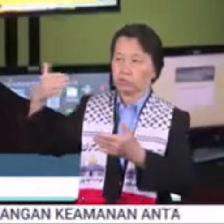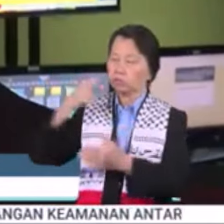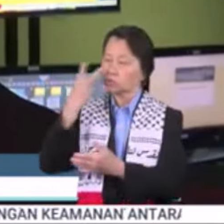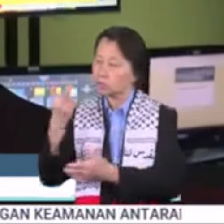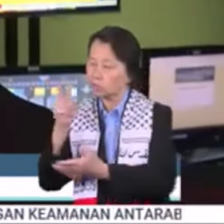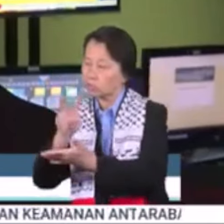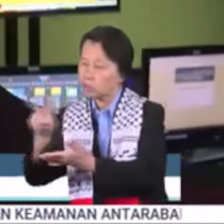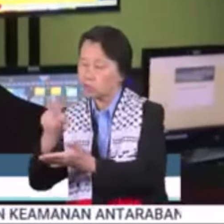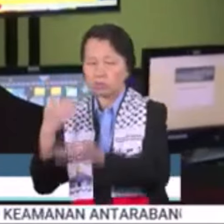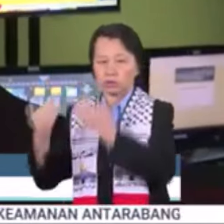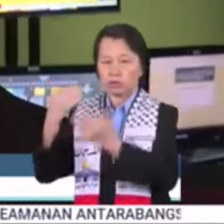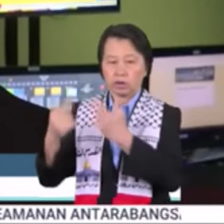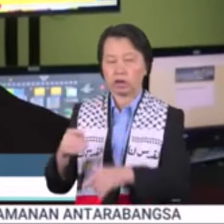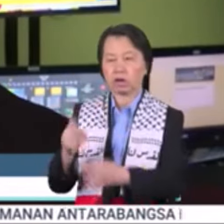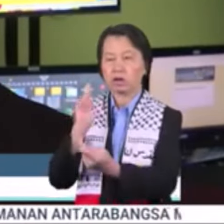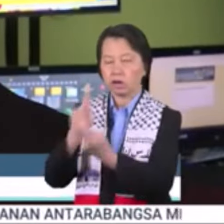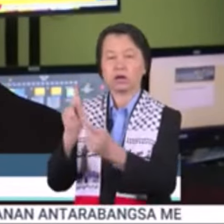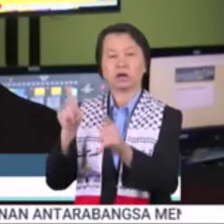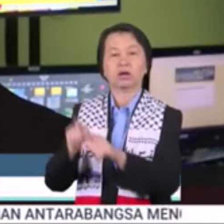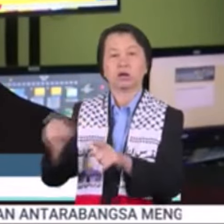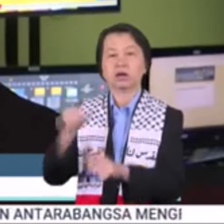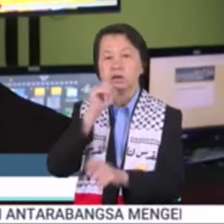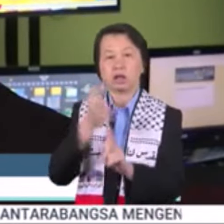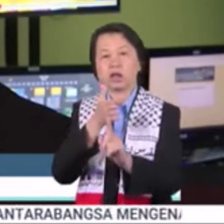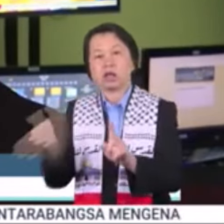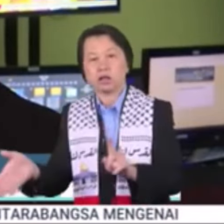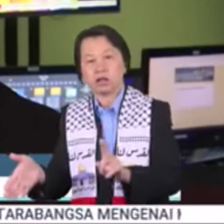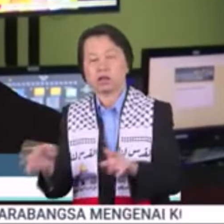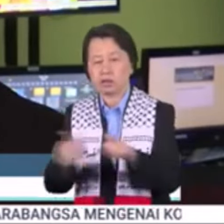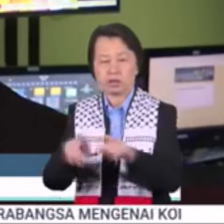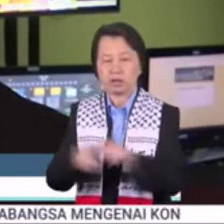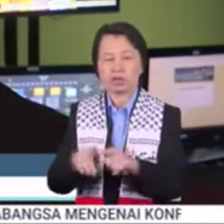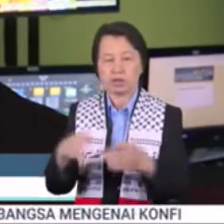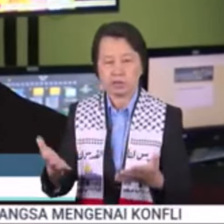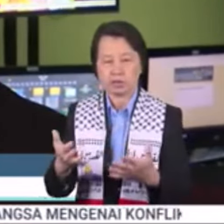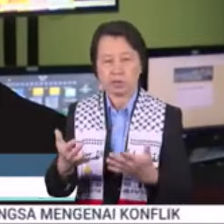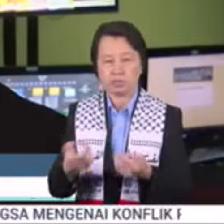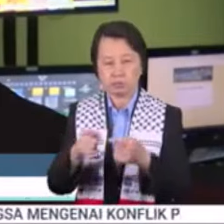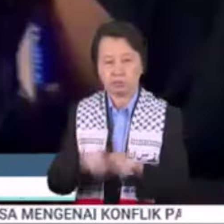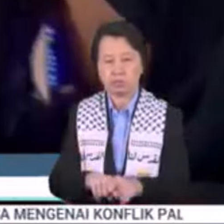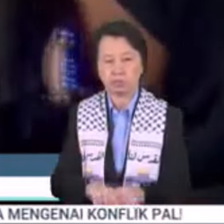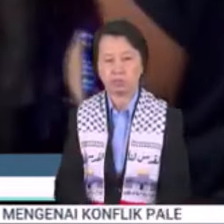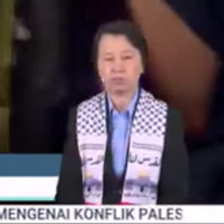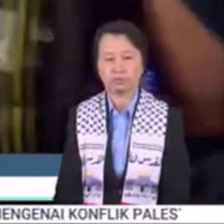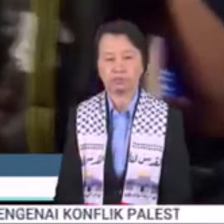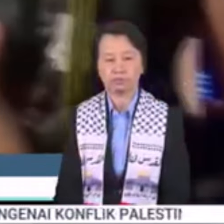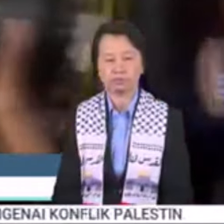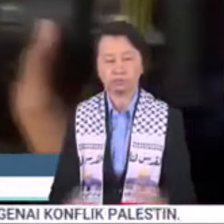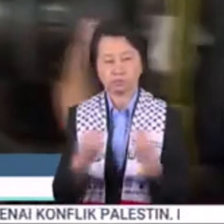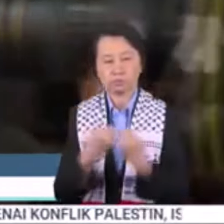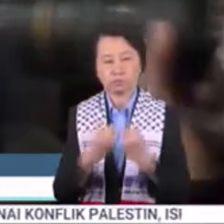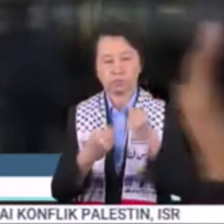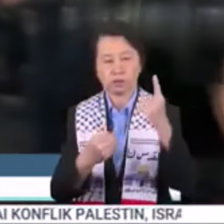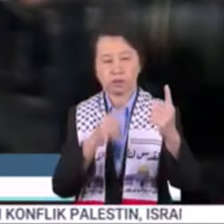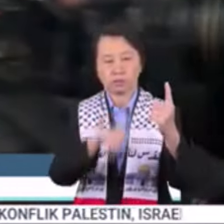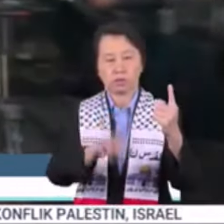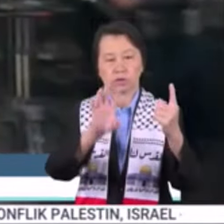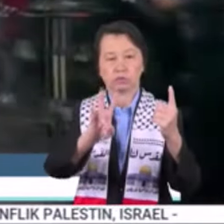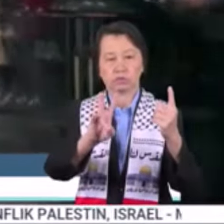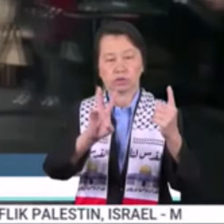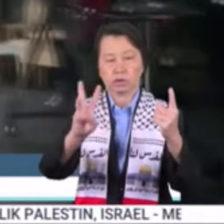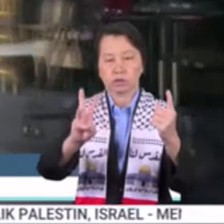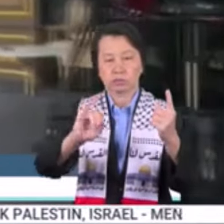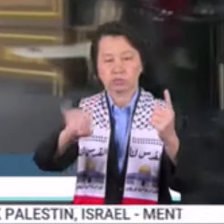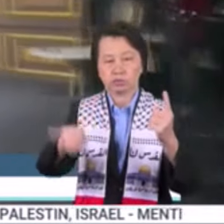supaya saya tak lari daripada istiadat yang sepatutnya kita berlaku. Sejumlah